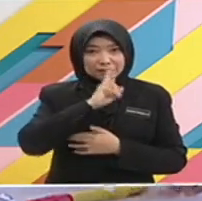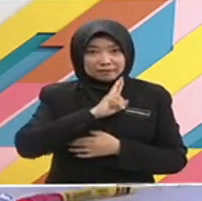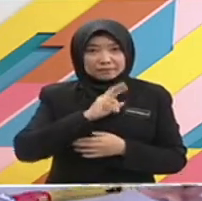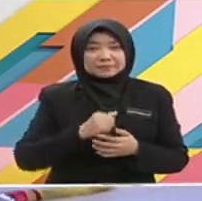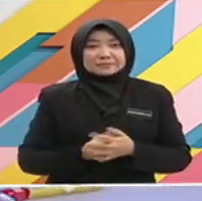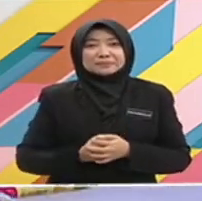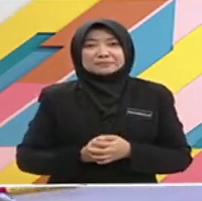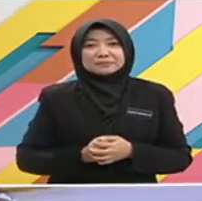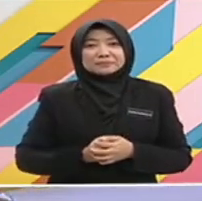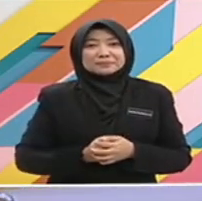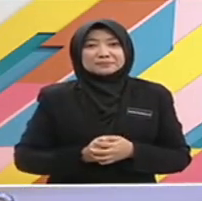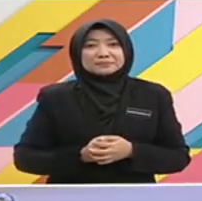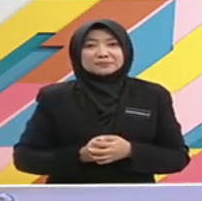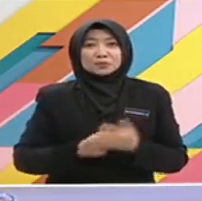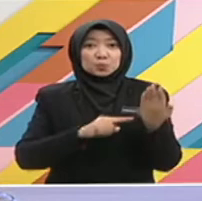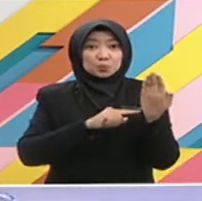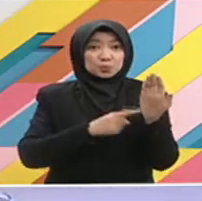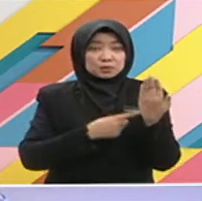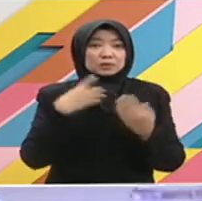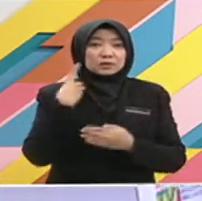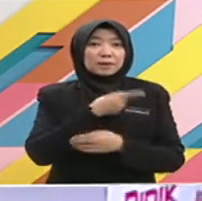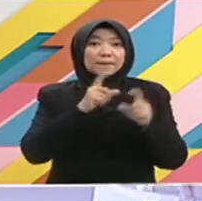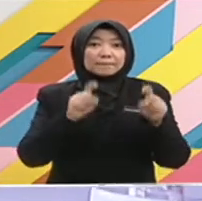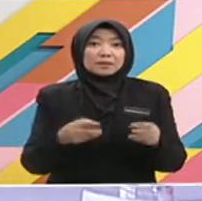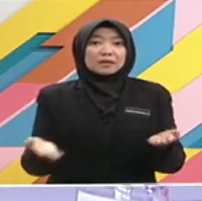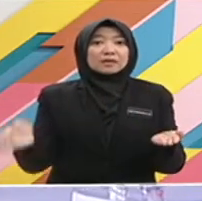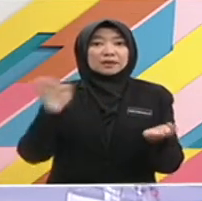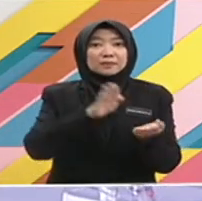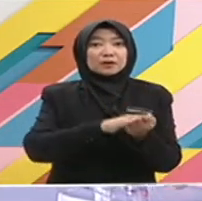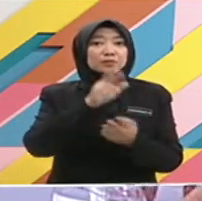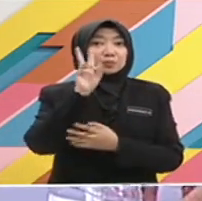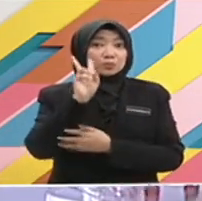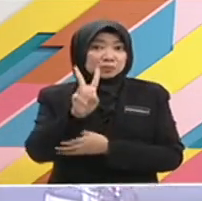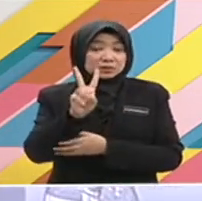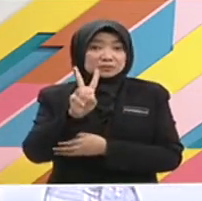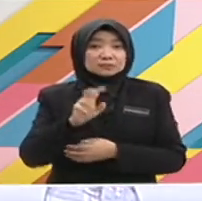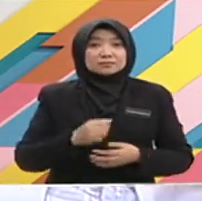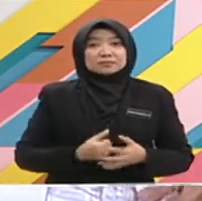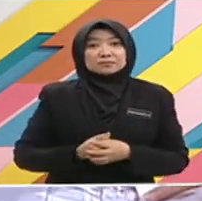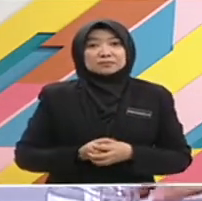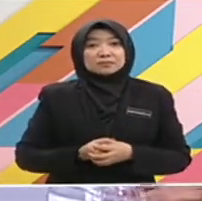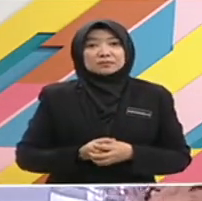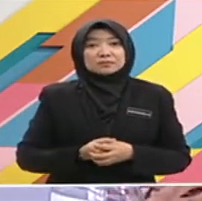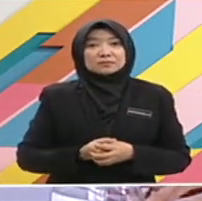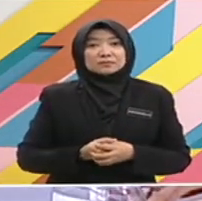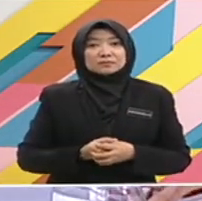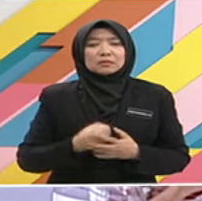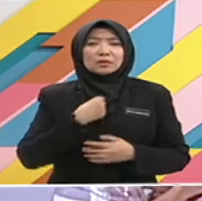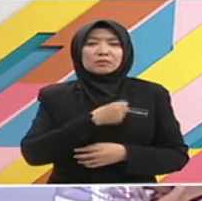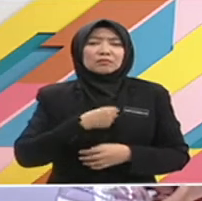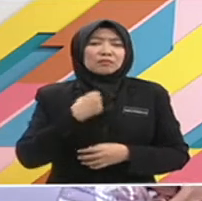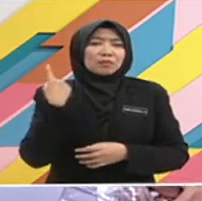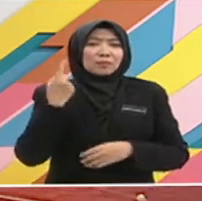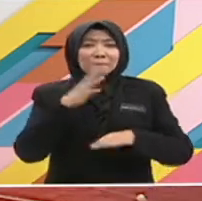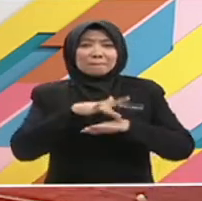bagi Mira merah. Baik. Mula-mula kita kena lipat dua. Minta maaflah. Saya panggil Mira jadi tadi. Betul